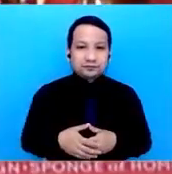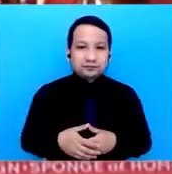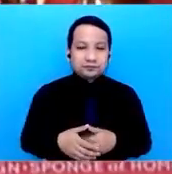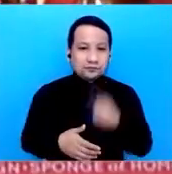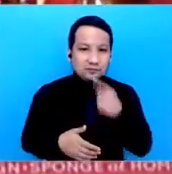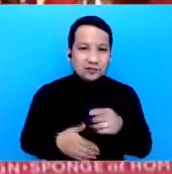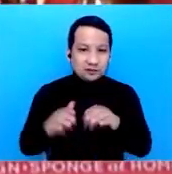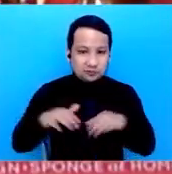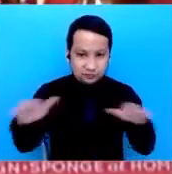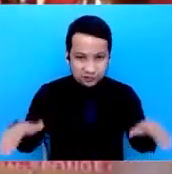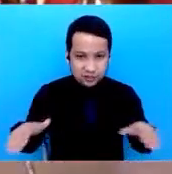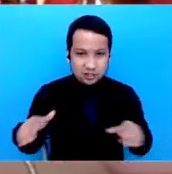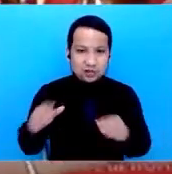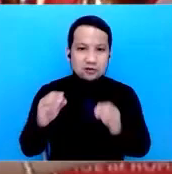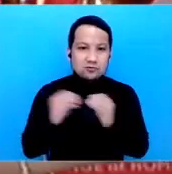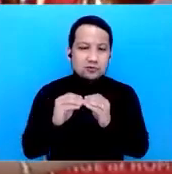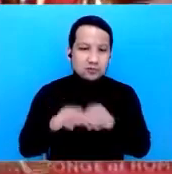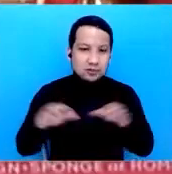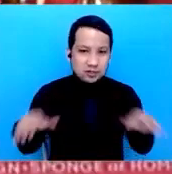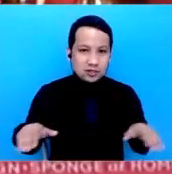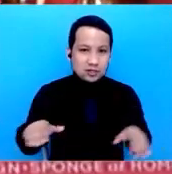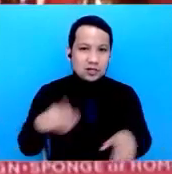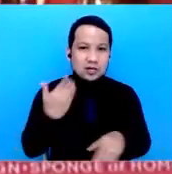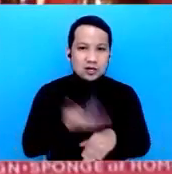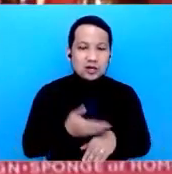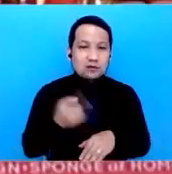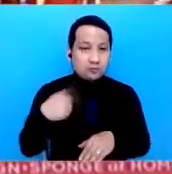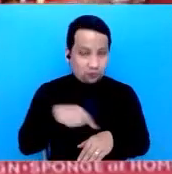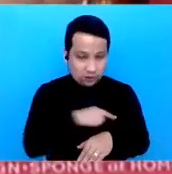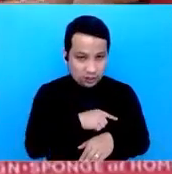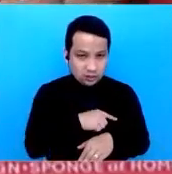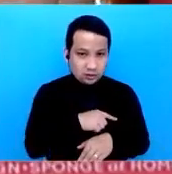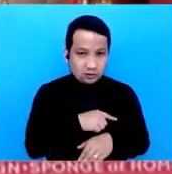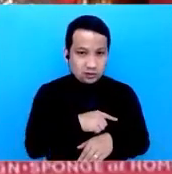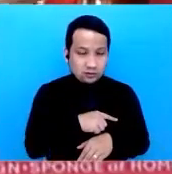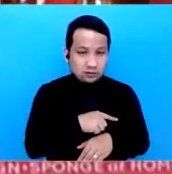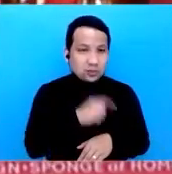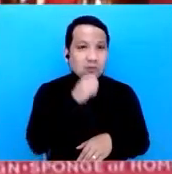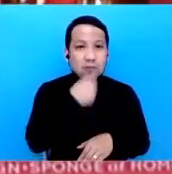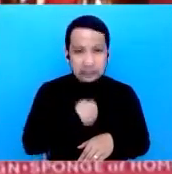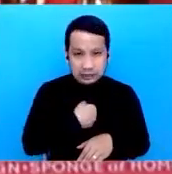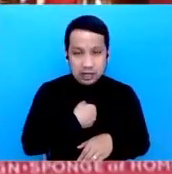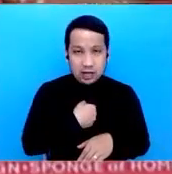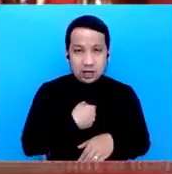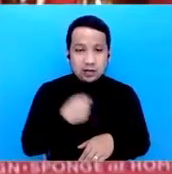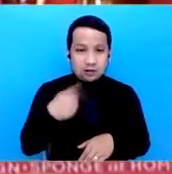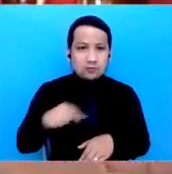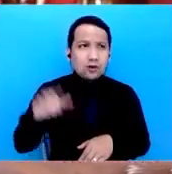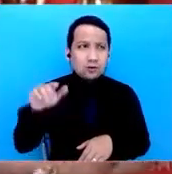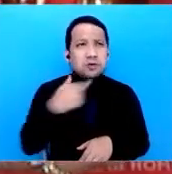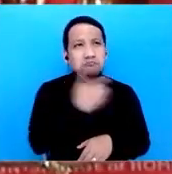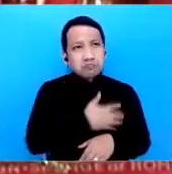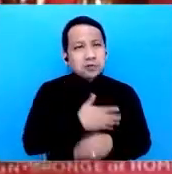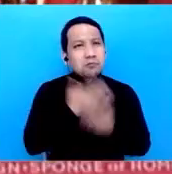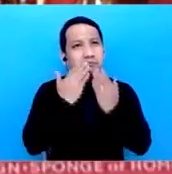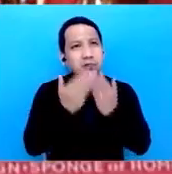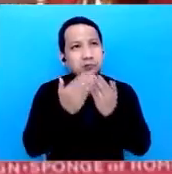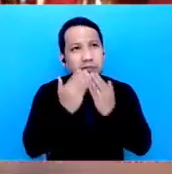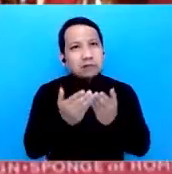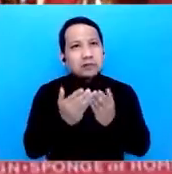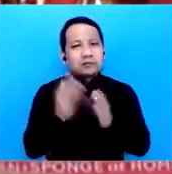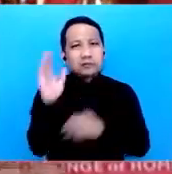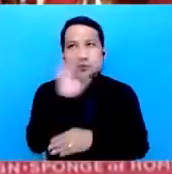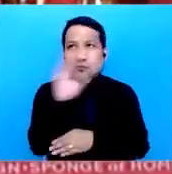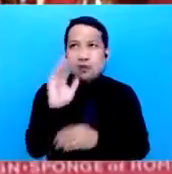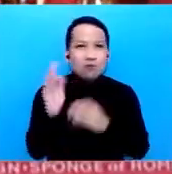kids most especially, but it's also for us, you know, the older ones. We can still appreciate Christmas despite what's